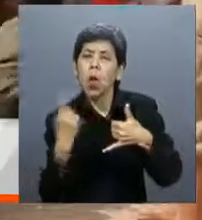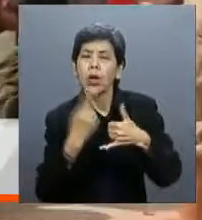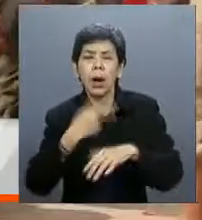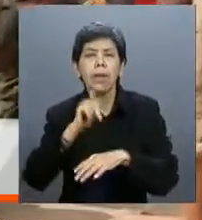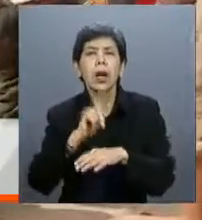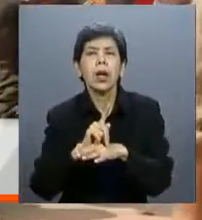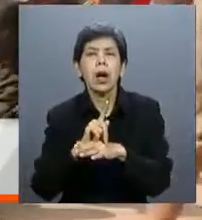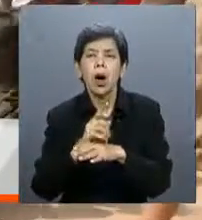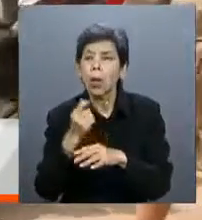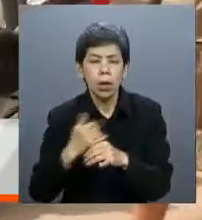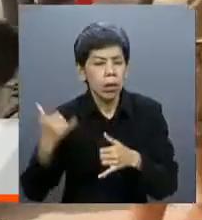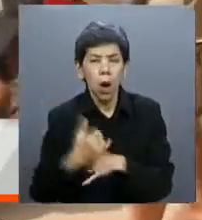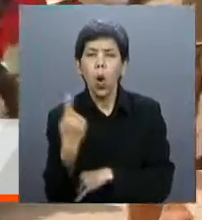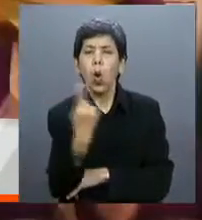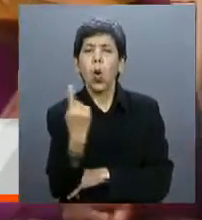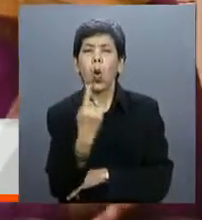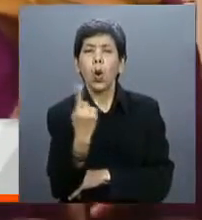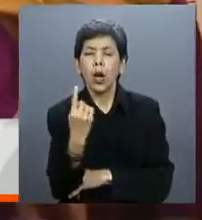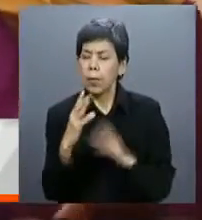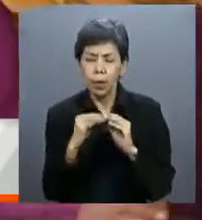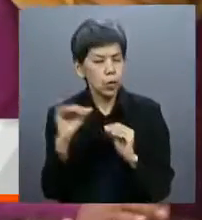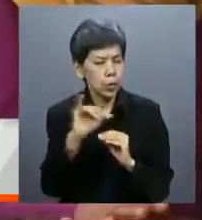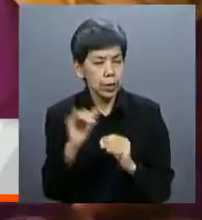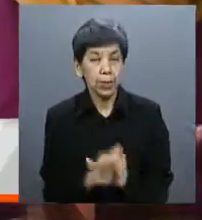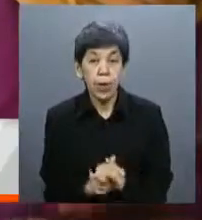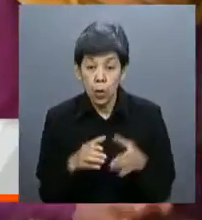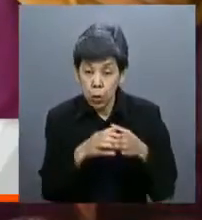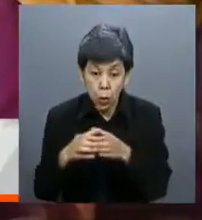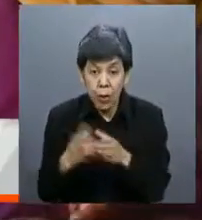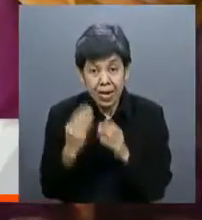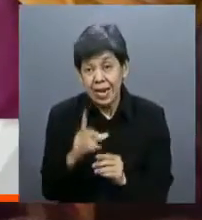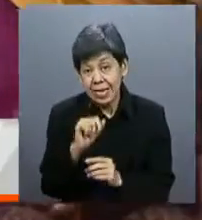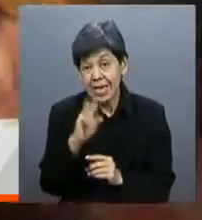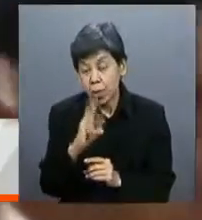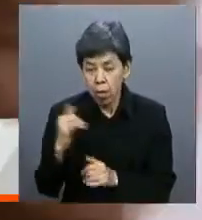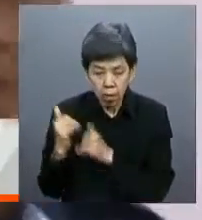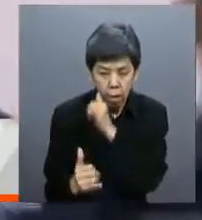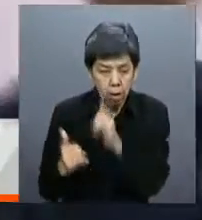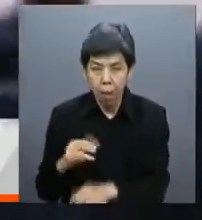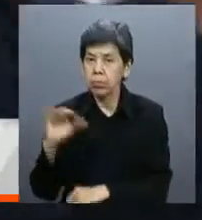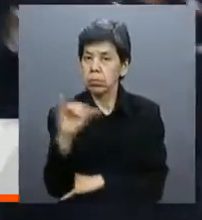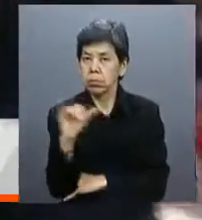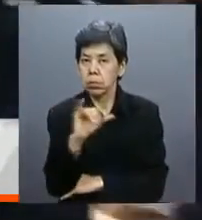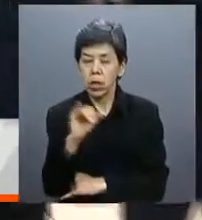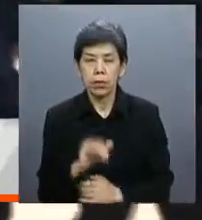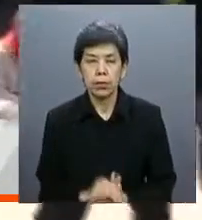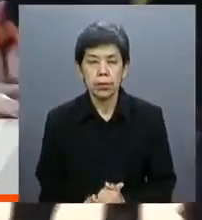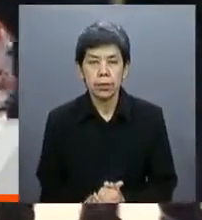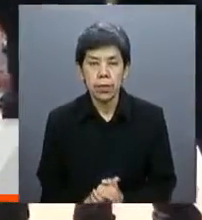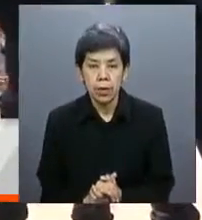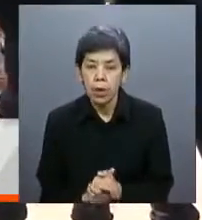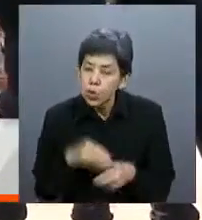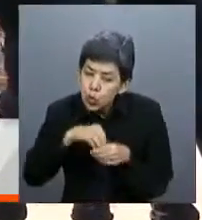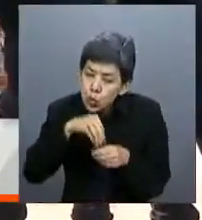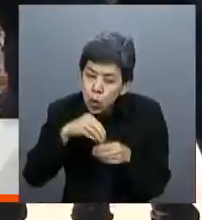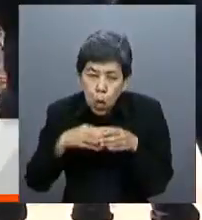ธานสภาเดินทางมาที่อบต.เพียงคนเดียวเท่านั้นส่วนสมาชิกที่เหลืออีก26คนยังไม่ได้เดินทางมาการปักหลักชุมนุ